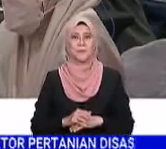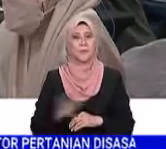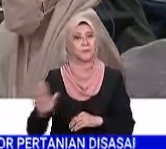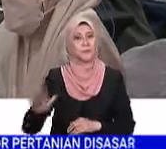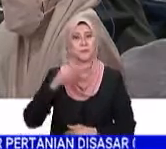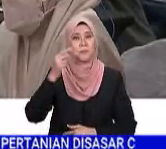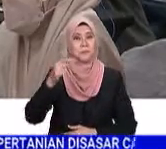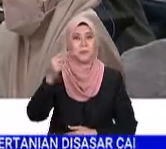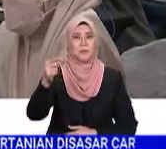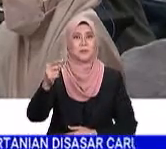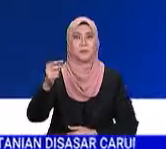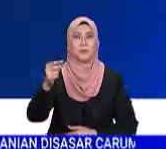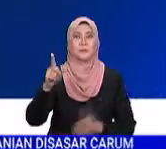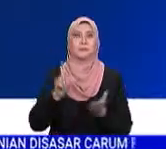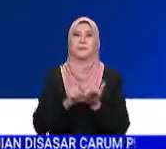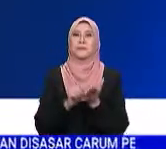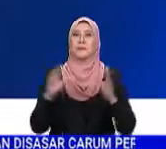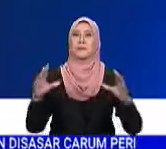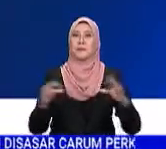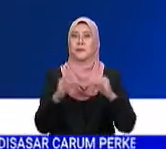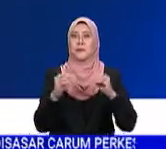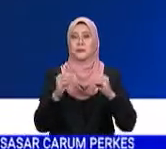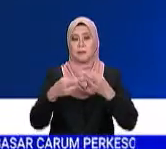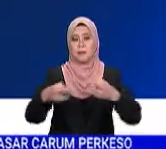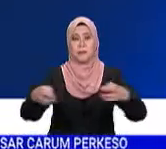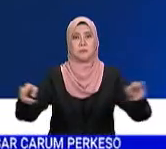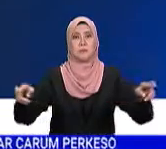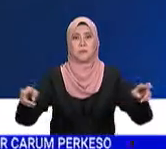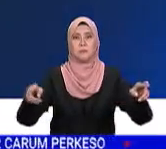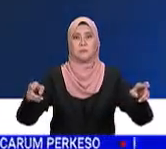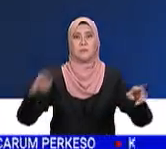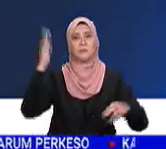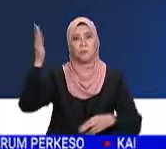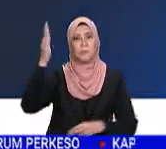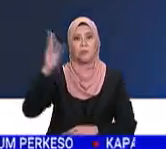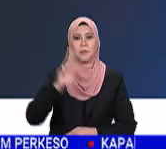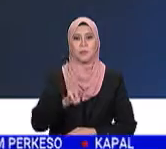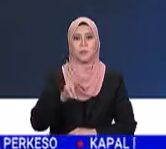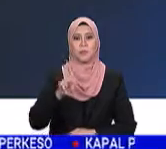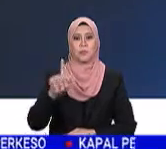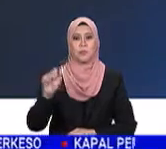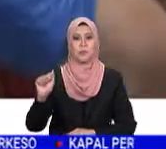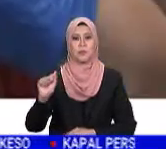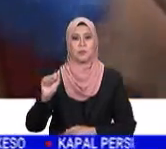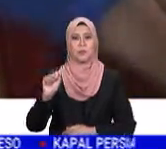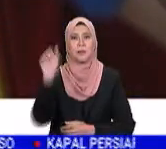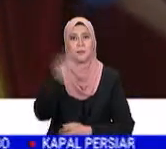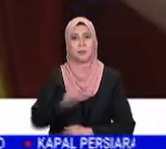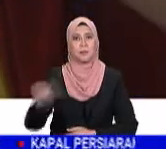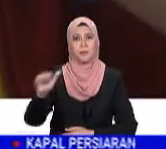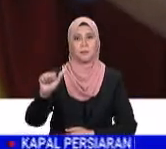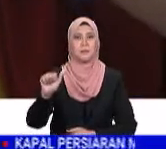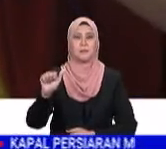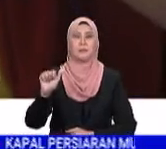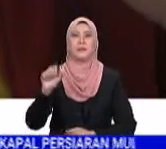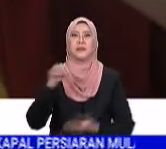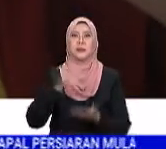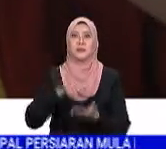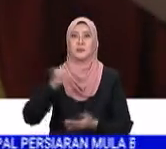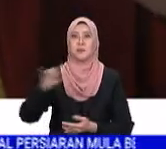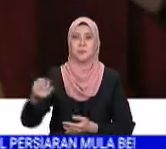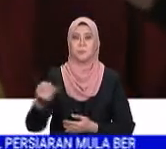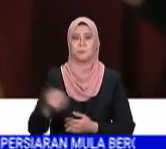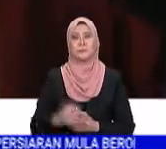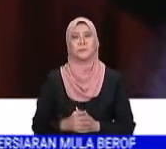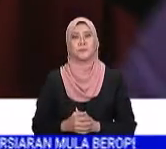Beliau berkata demikian pada sidang media selepas merasmikan persidangan Luka Global Asia Ketiga 2021 di Petaling Jaya,